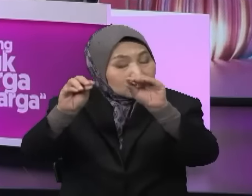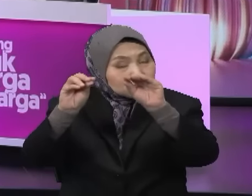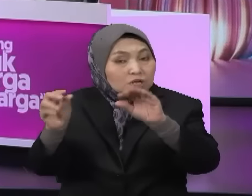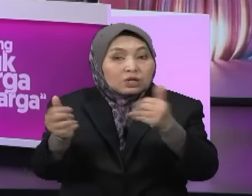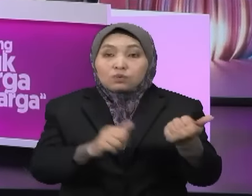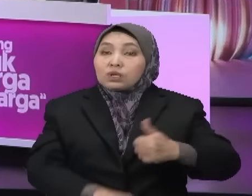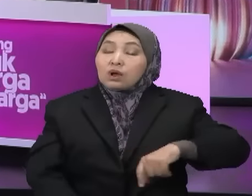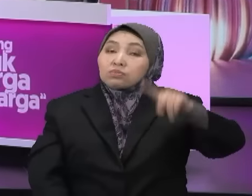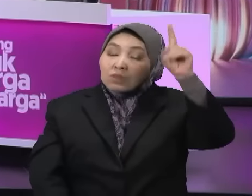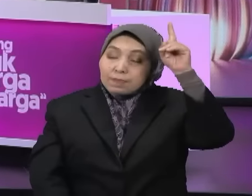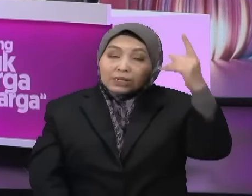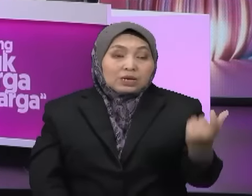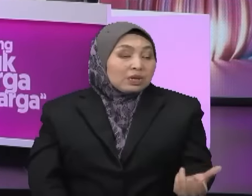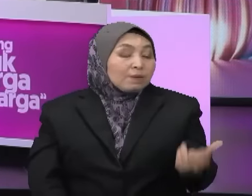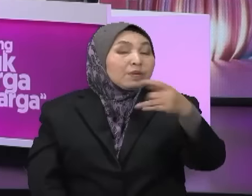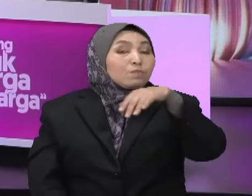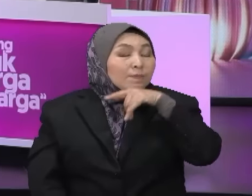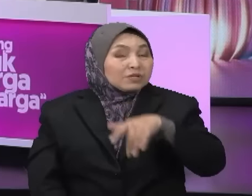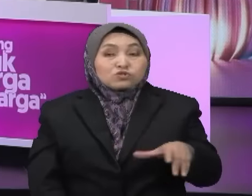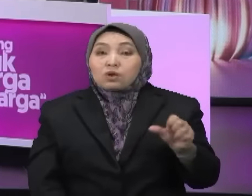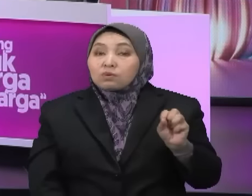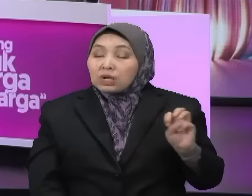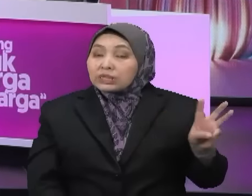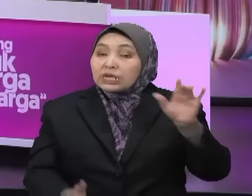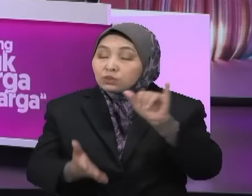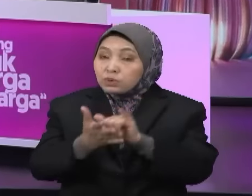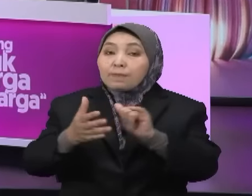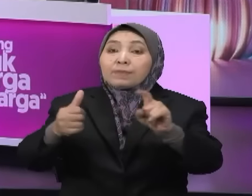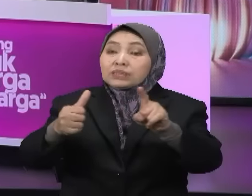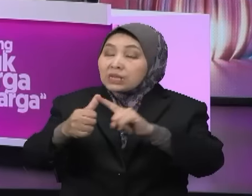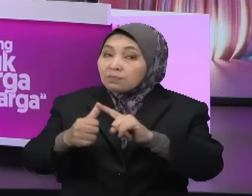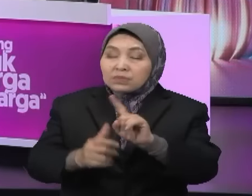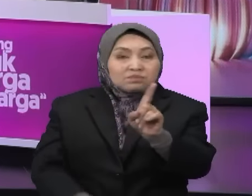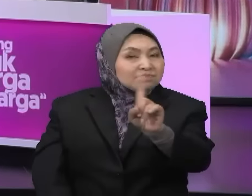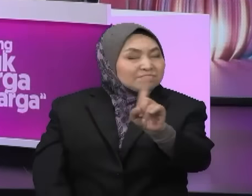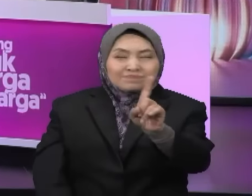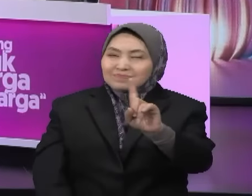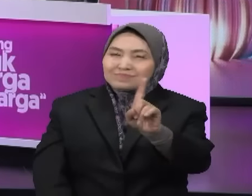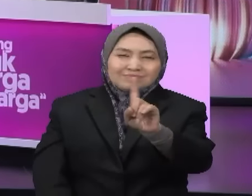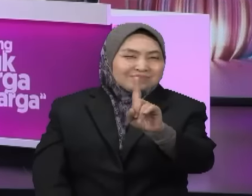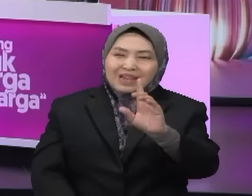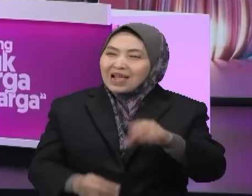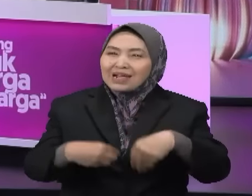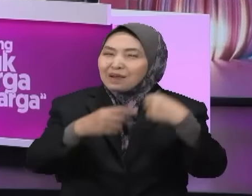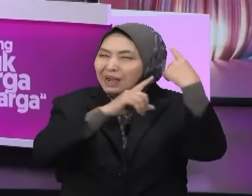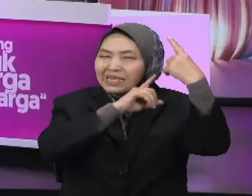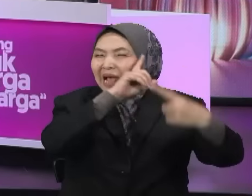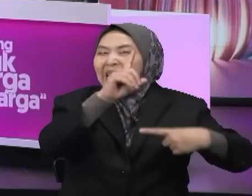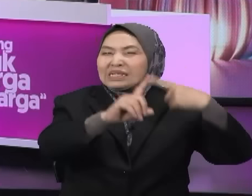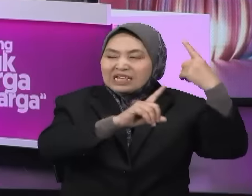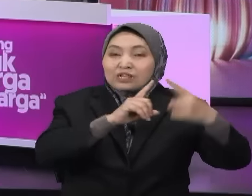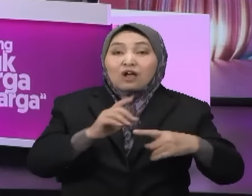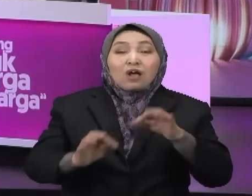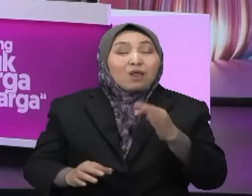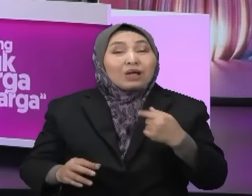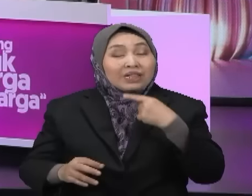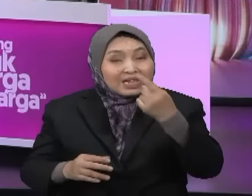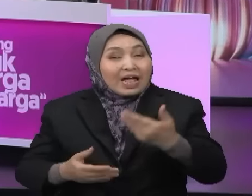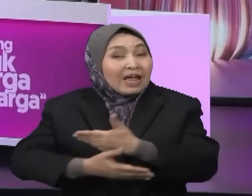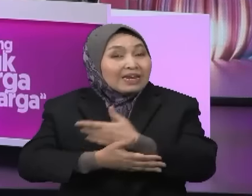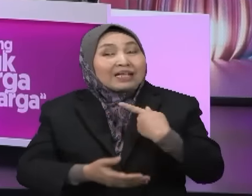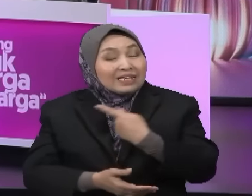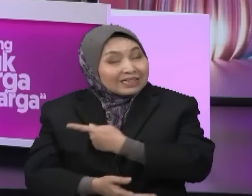kepada Nabi Muhammad sallallahu alaihi wasallam, iaitu yang pertama, jangan beri alasan. Cuba bayangkanlah Ustaz, ya, kalau katakan anak kita,